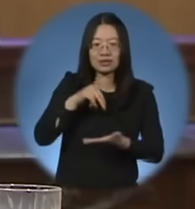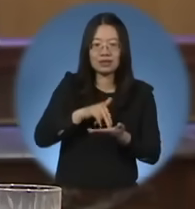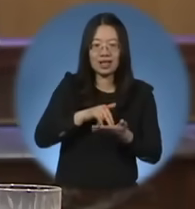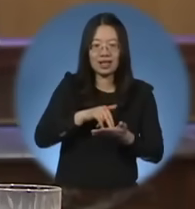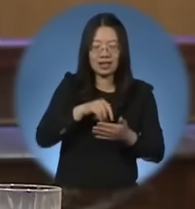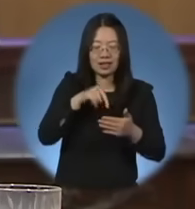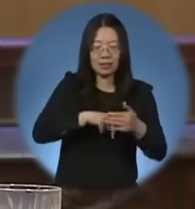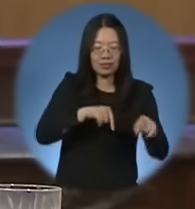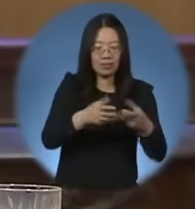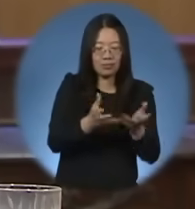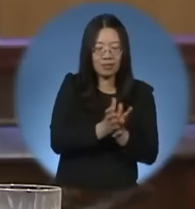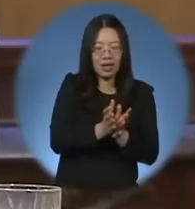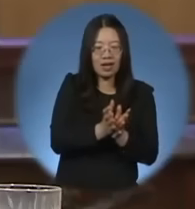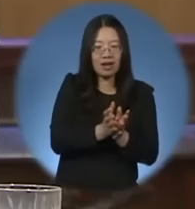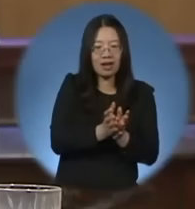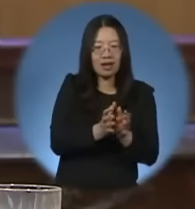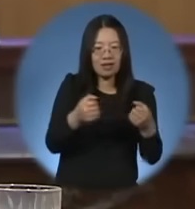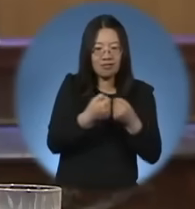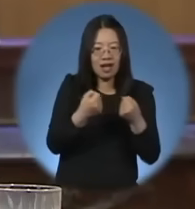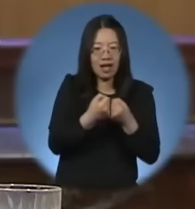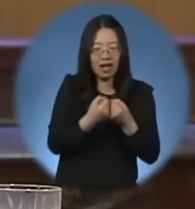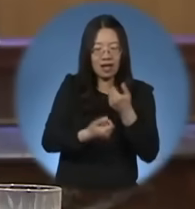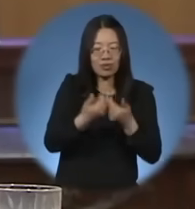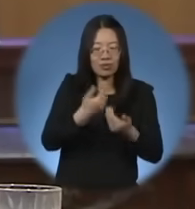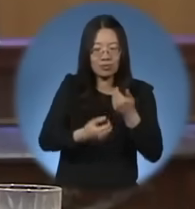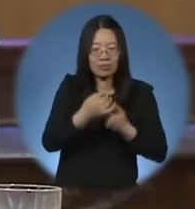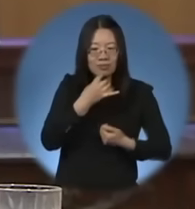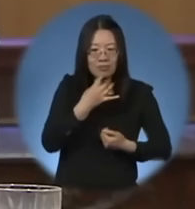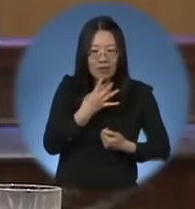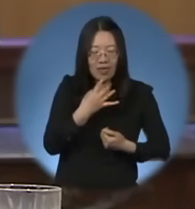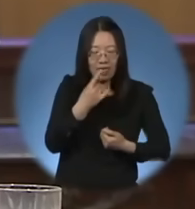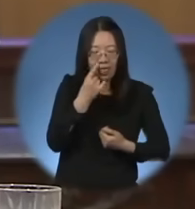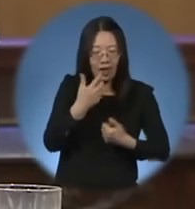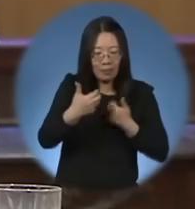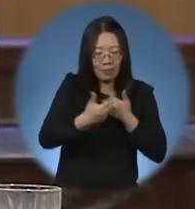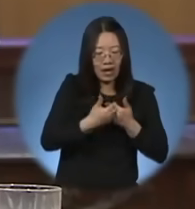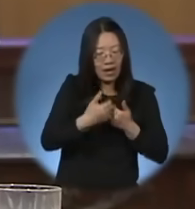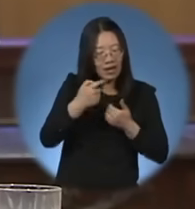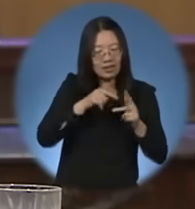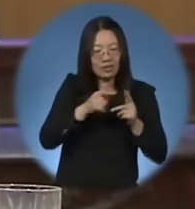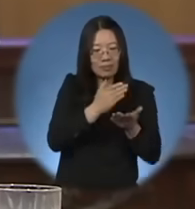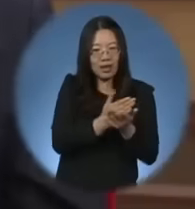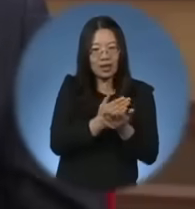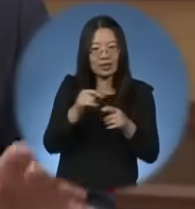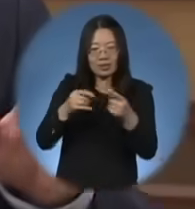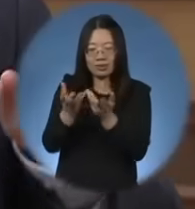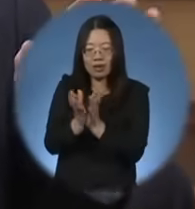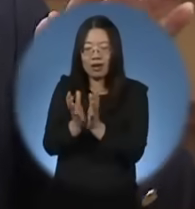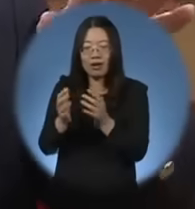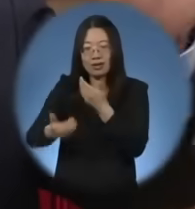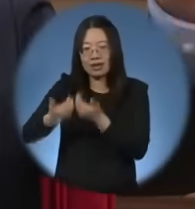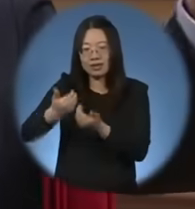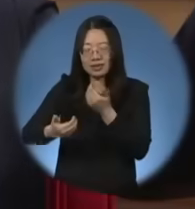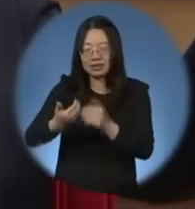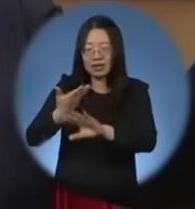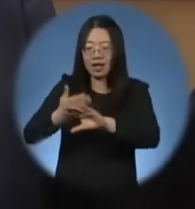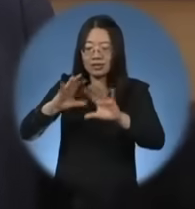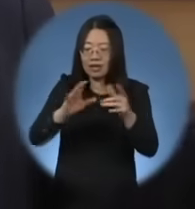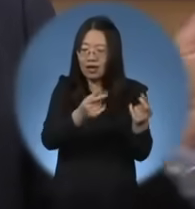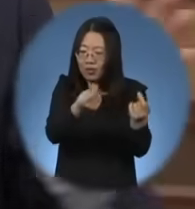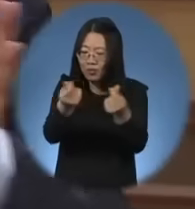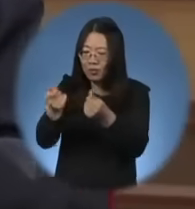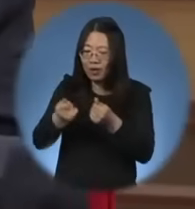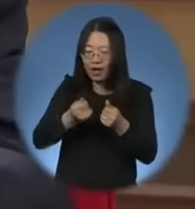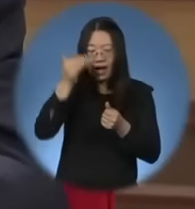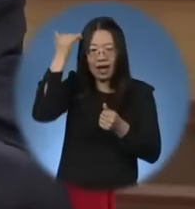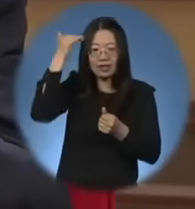내부 당파 싸움만 하던 것 외침만 당한 것 이렇게 의하면 안 된다네 당파 싸움은 당연해요 알겠습니다 다른 나라에 다 있는